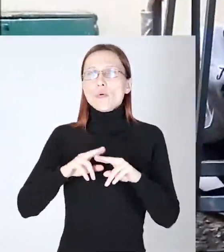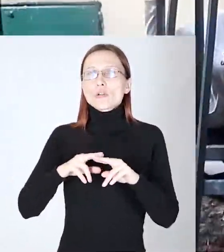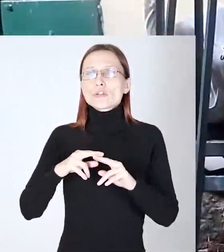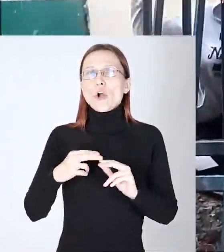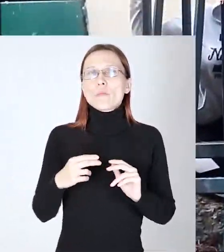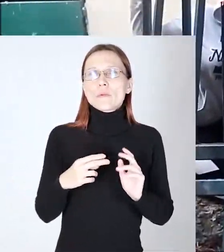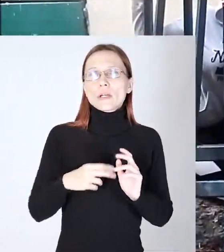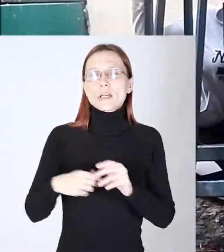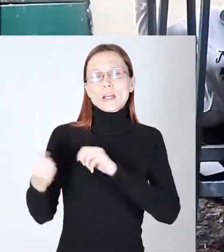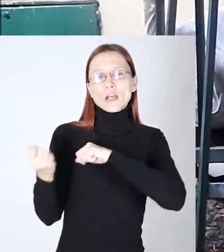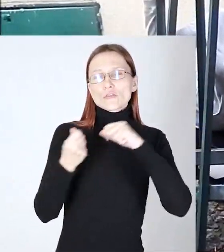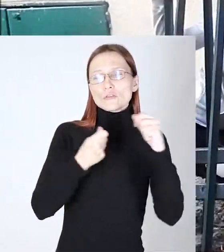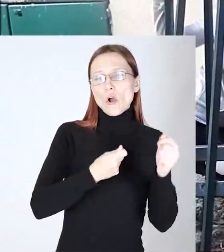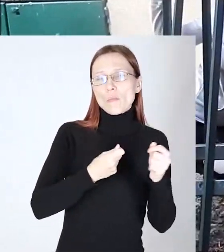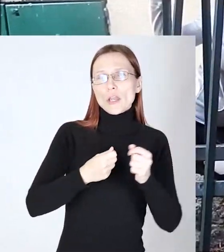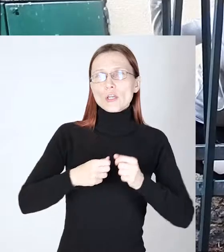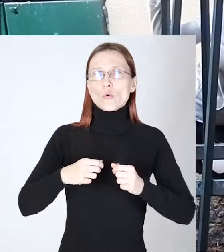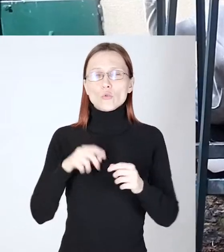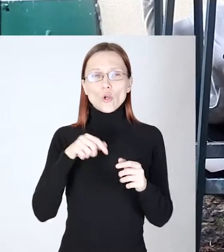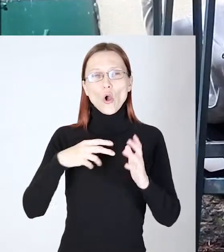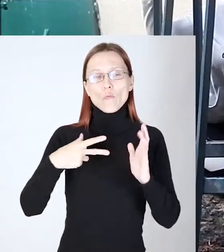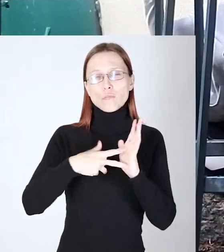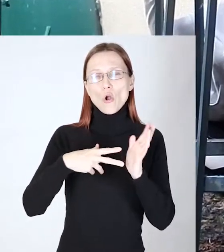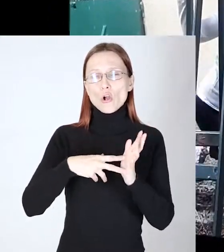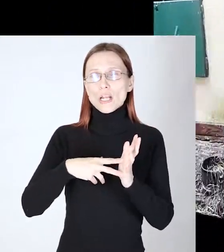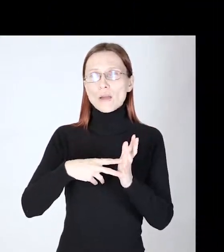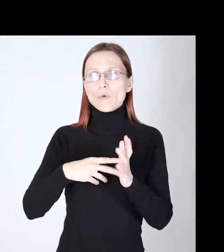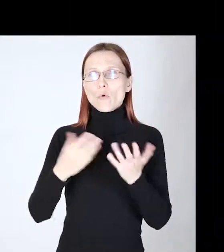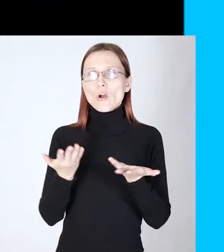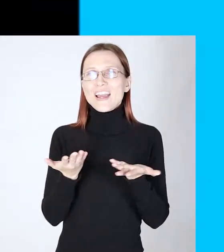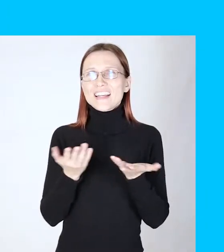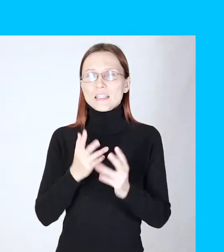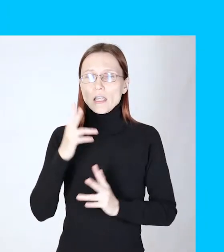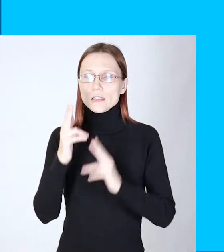zábery do programu na strihanie videí do MovieMaker, s ktorým pracujeme.